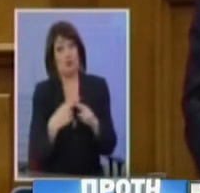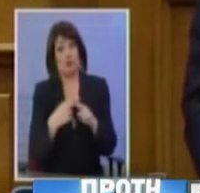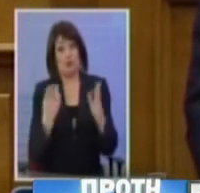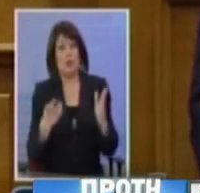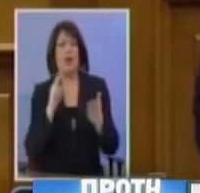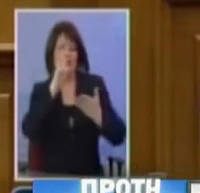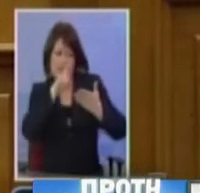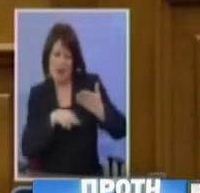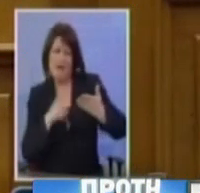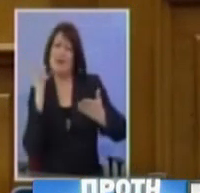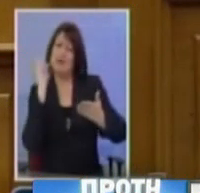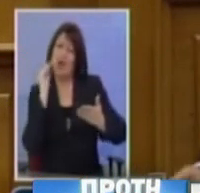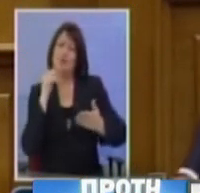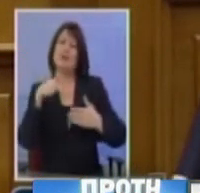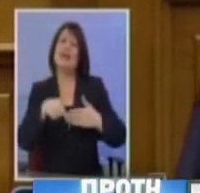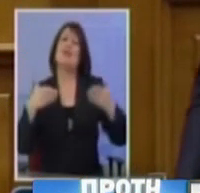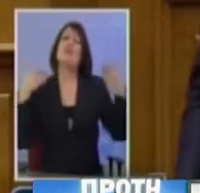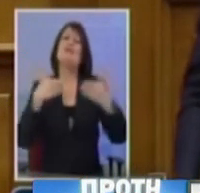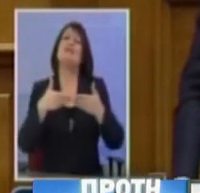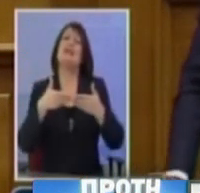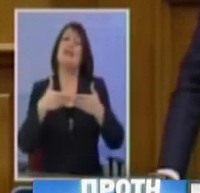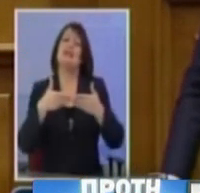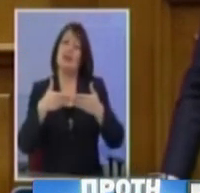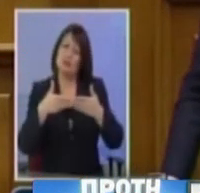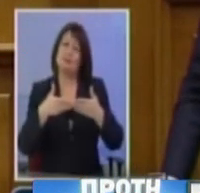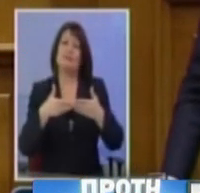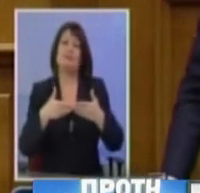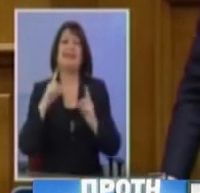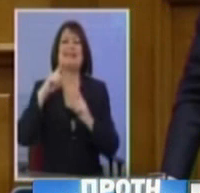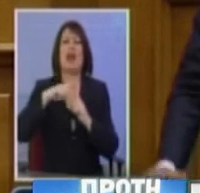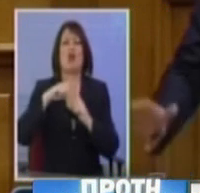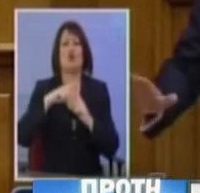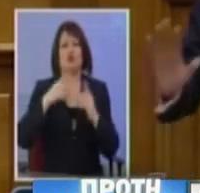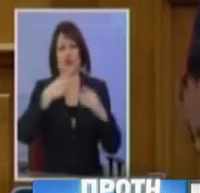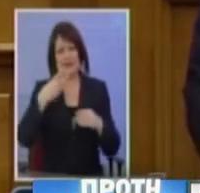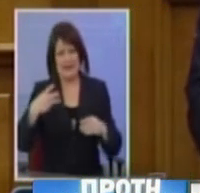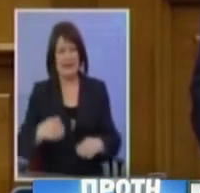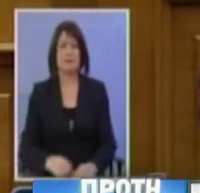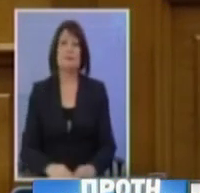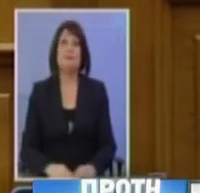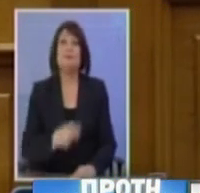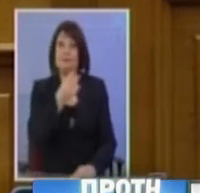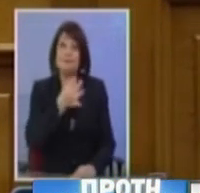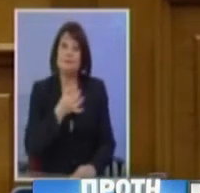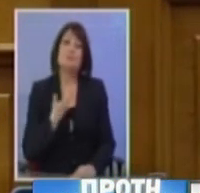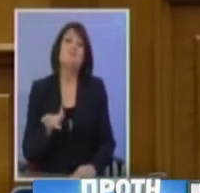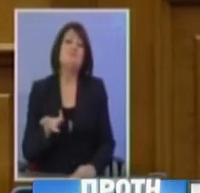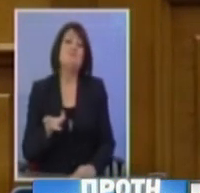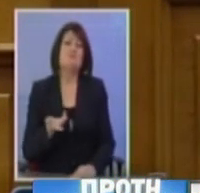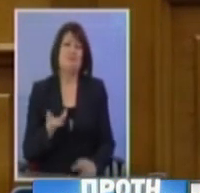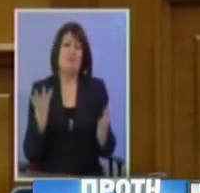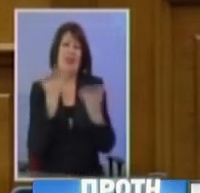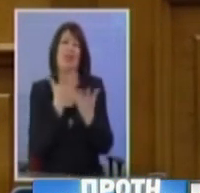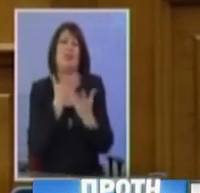και την πρόταση του Γενικού Εισηγητή της μειοψηφίας του κυρίου Τσακαλώτου. Θα μου επιτρέψετε να σας πω ότι σαφή οικονομική πρόταση